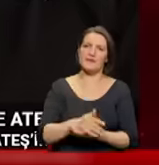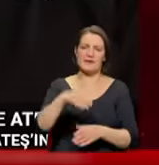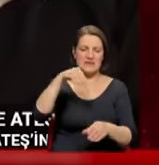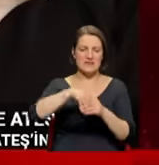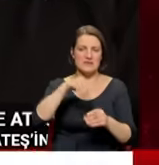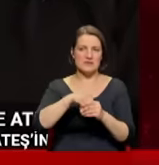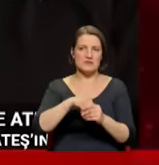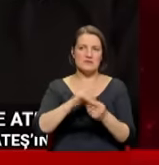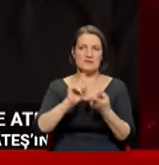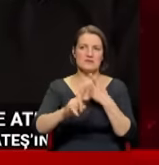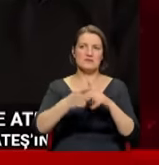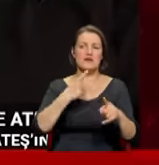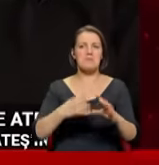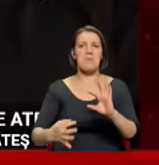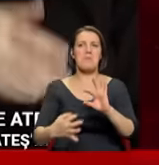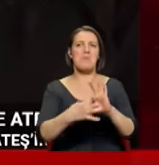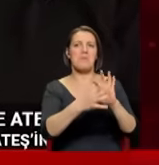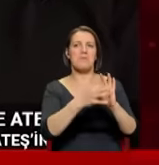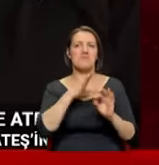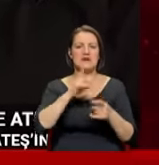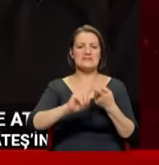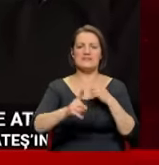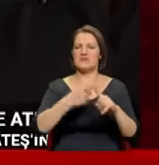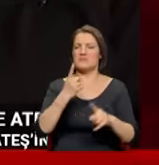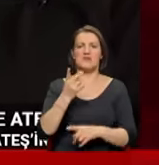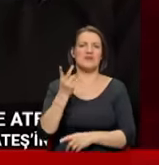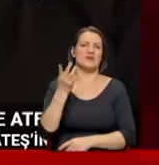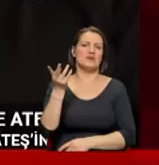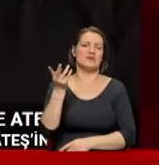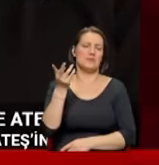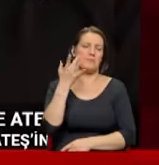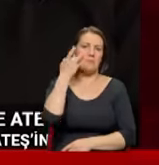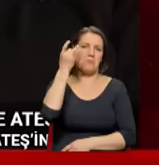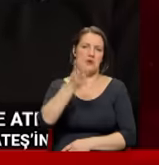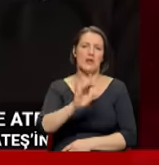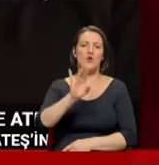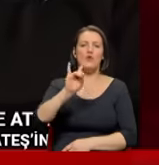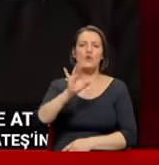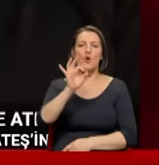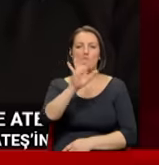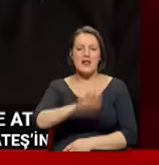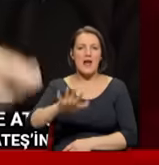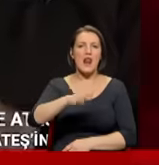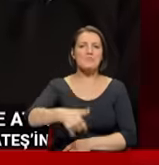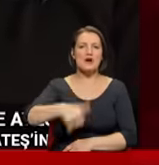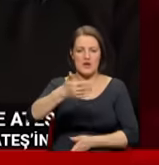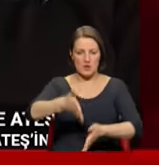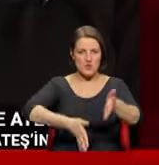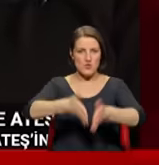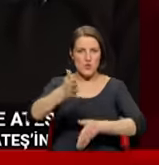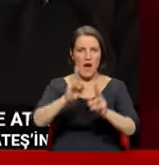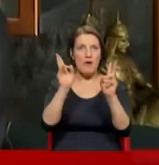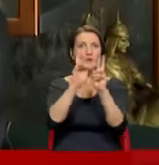İçinde işte siyasi uzantıları var. Bu siyasi bir cinayet, çok belli. Bir Ülke Ocakları Genel Başkanı'nı sokak